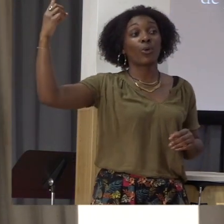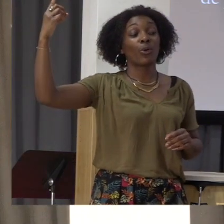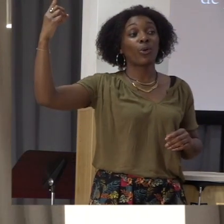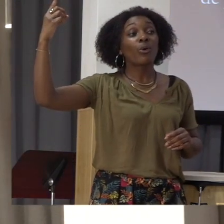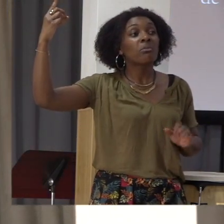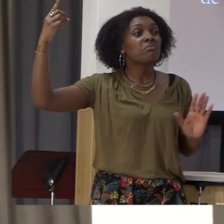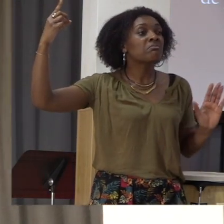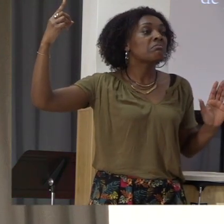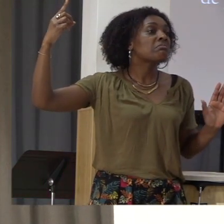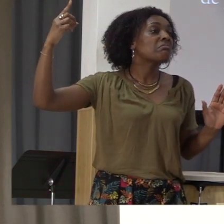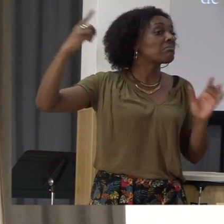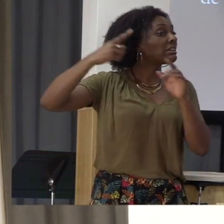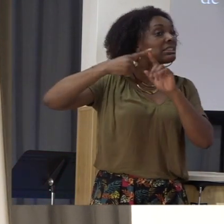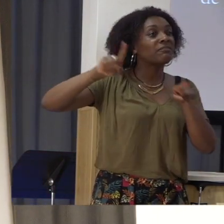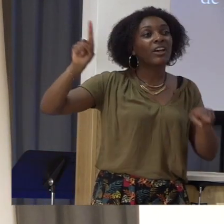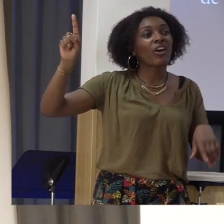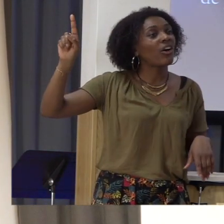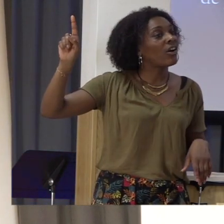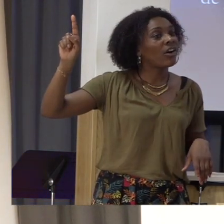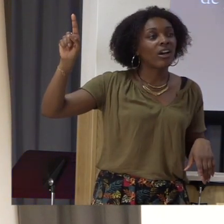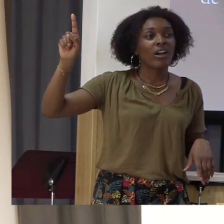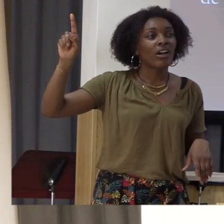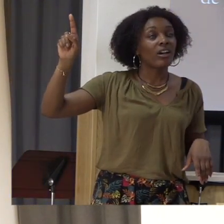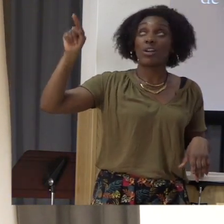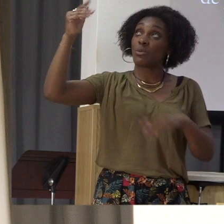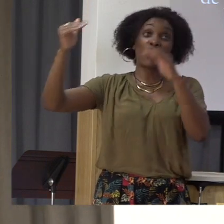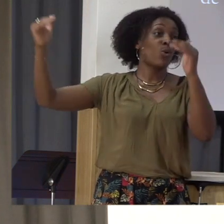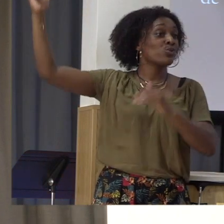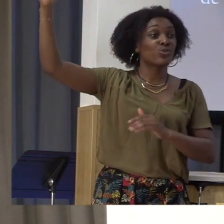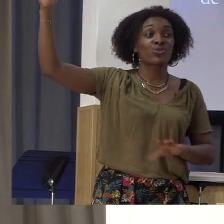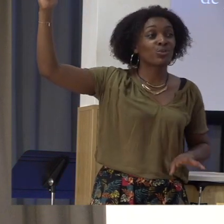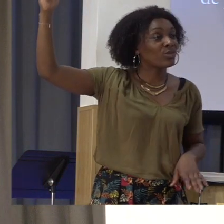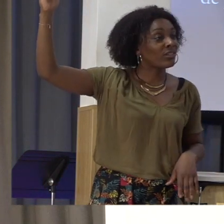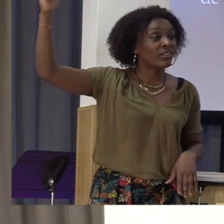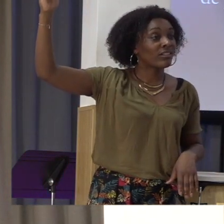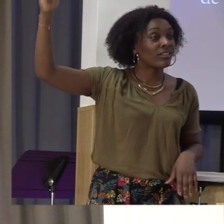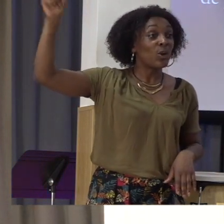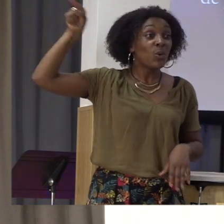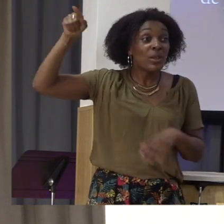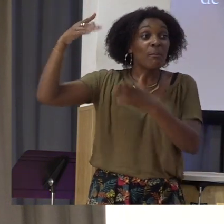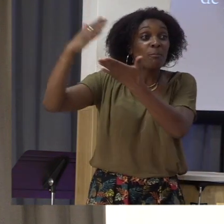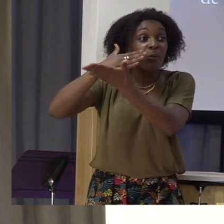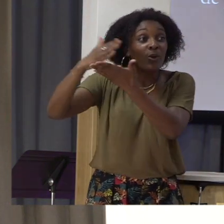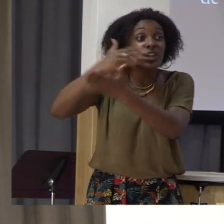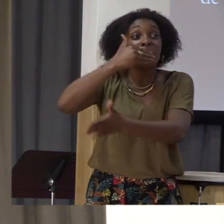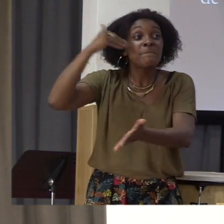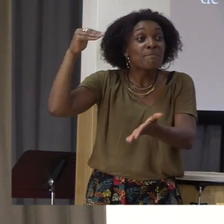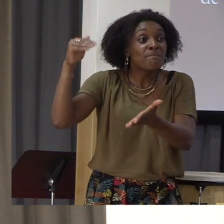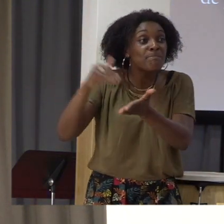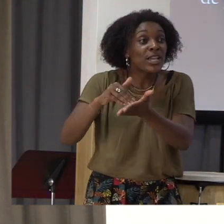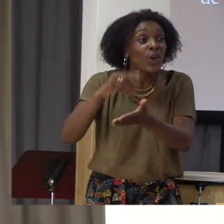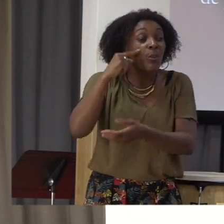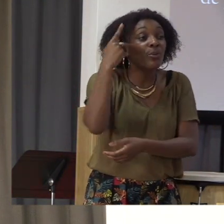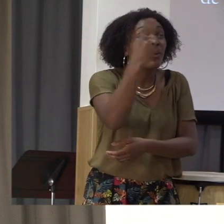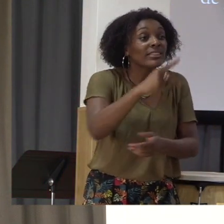ce que tu projettes, ce qui est dans ton cœur, ne sera jamais plus fort et plus puissant que les desseins que Dieu a formés sur